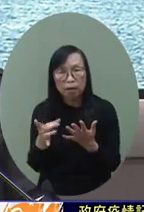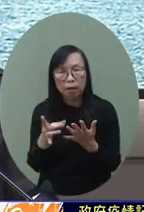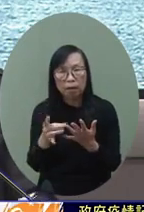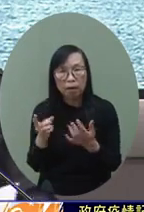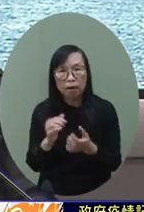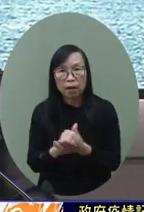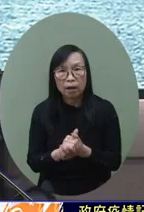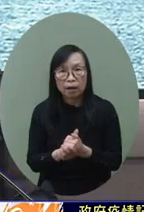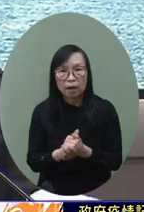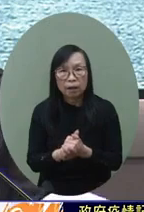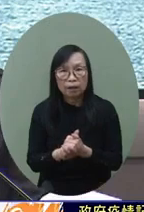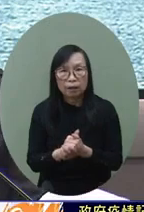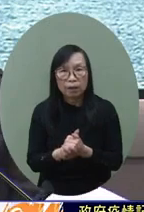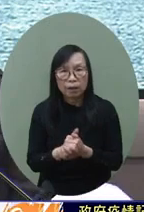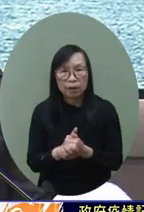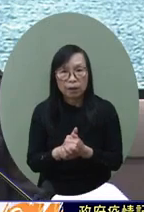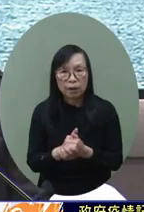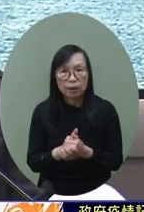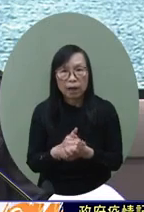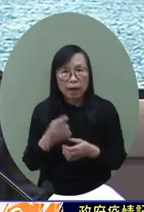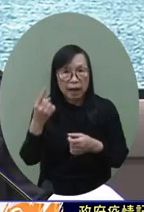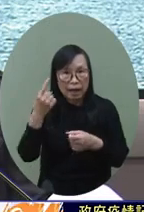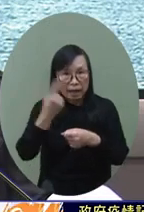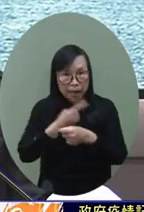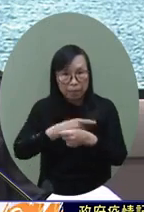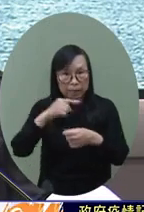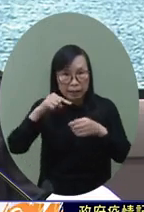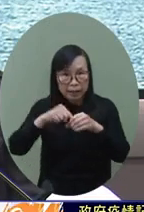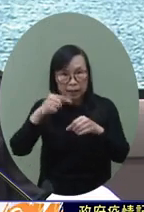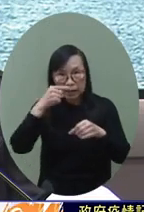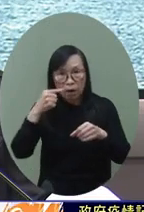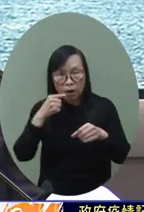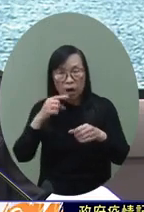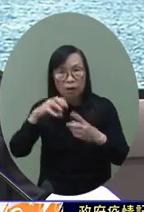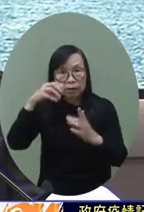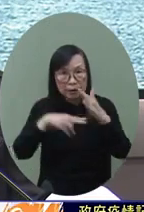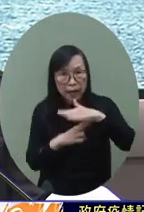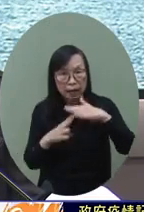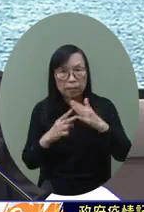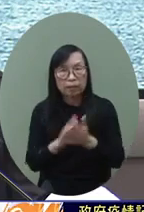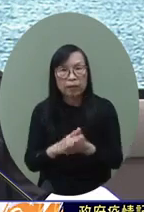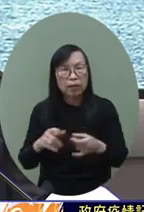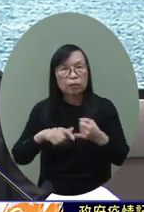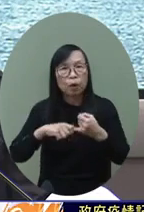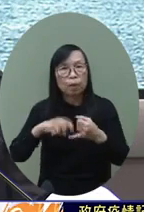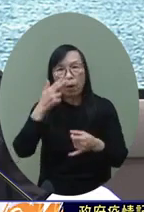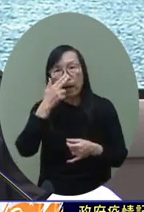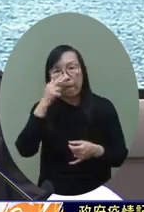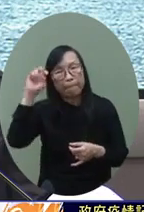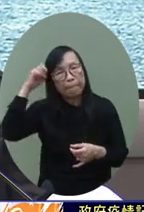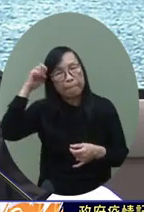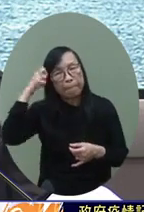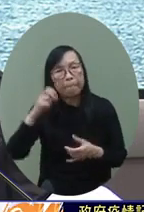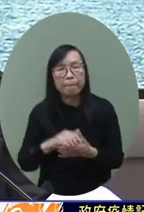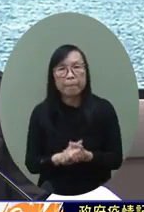啲嘅即係嘅臨時嘅採樣站啦，佢可能去其他度點做嘅，所以佢係一個好初步嘅估算啦。咁但